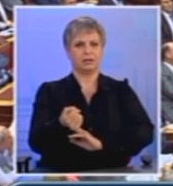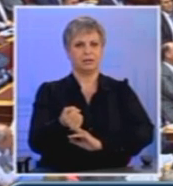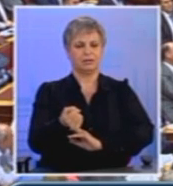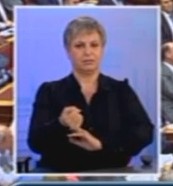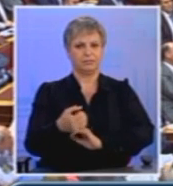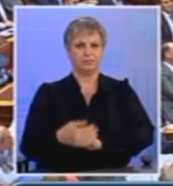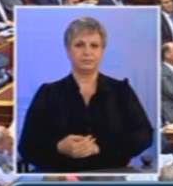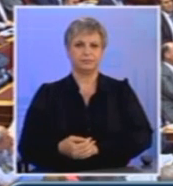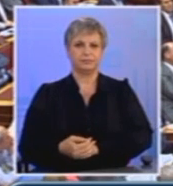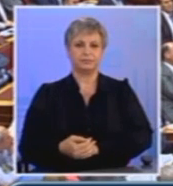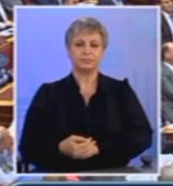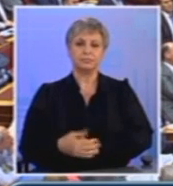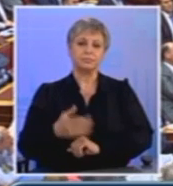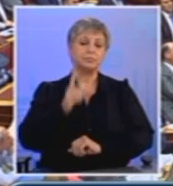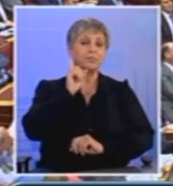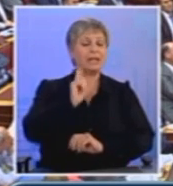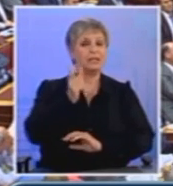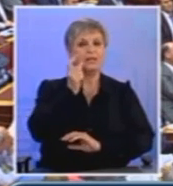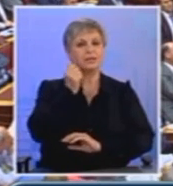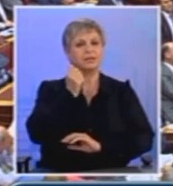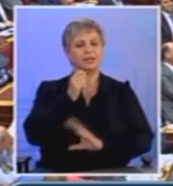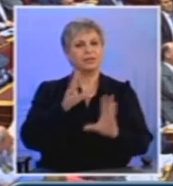χάρις κυρίες και κύριοι